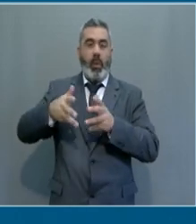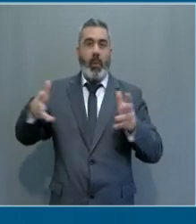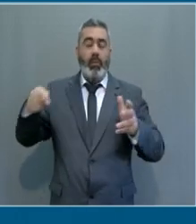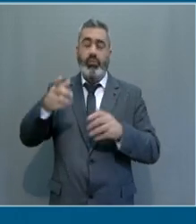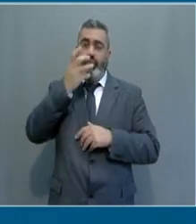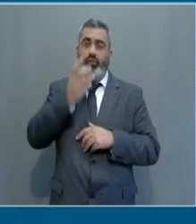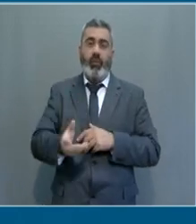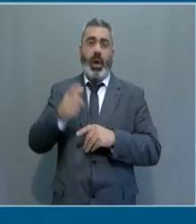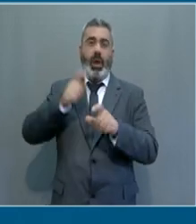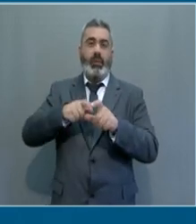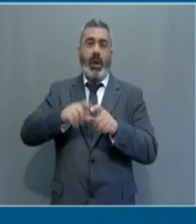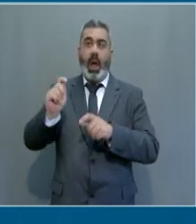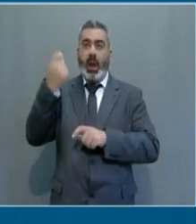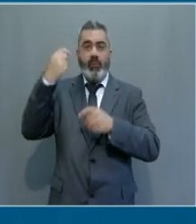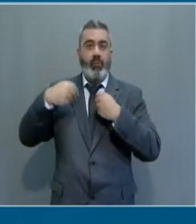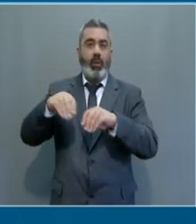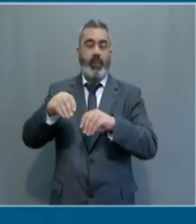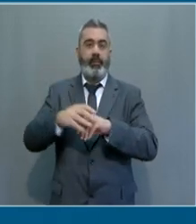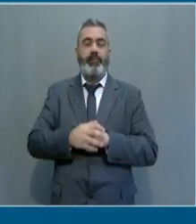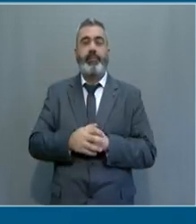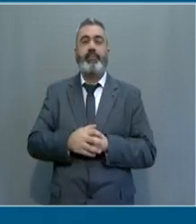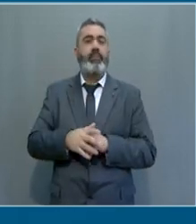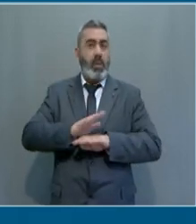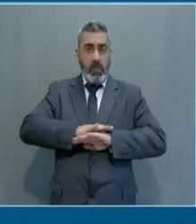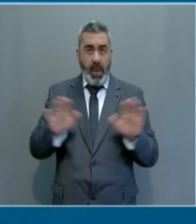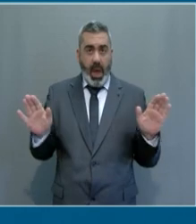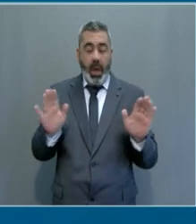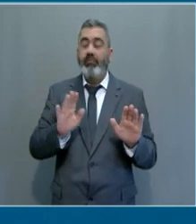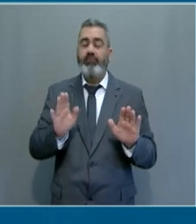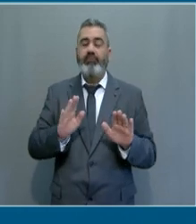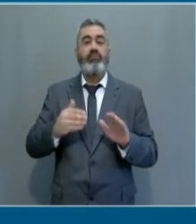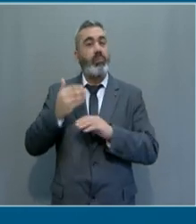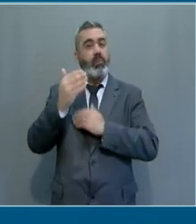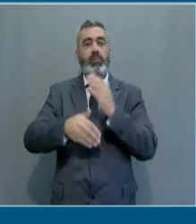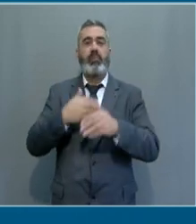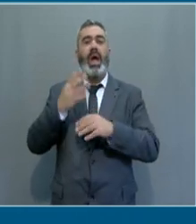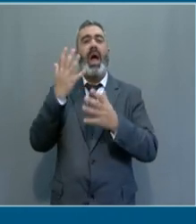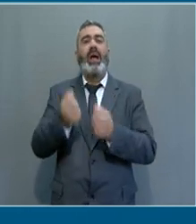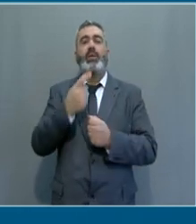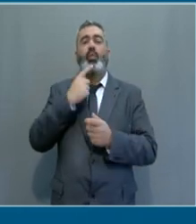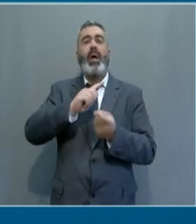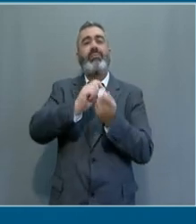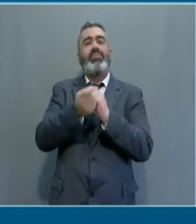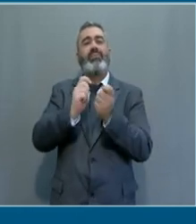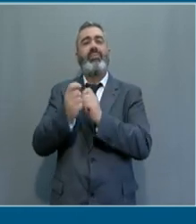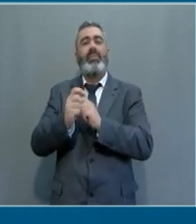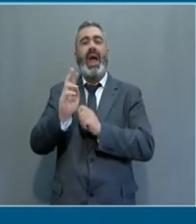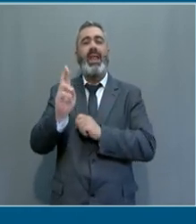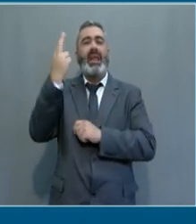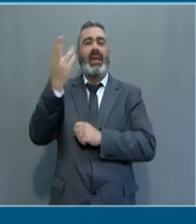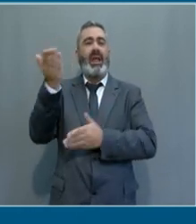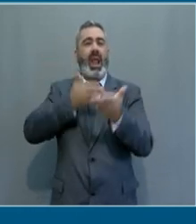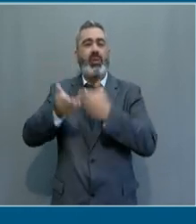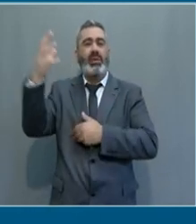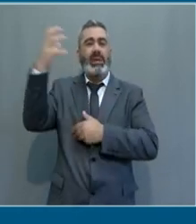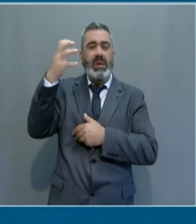παραγωγής και παρόχους ηλεκτρικής ενέργειας. Δεν μένουμε όμως μόνο εκεί. Έχουμε προχωρήσει και στο κομμάτι των ανανεωσίμων, που ουσιαστικά